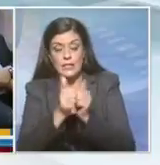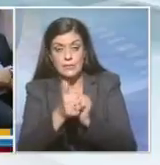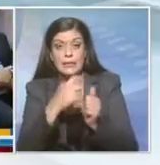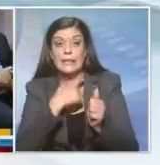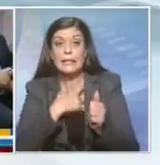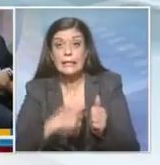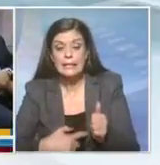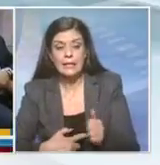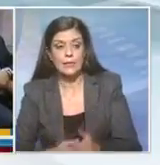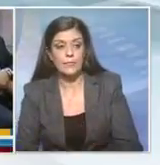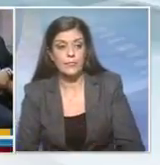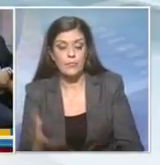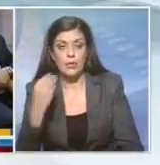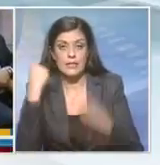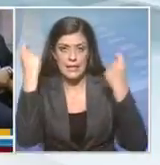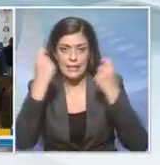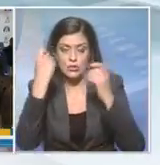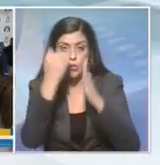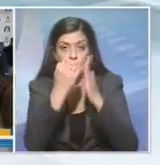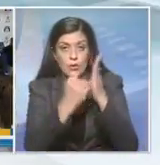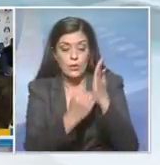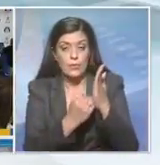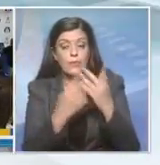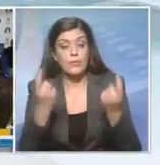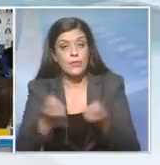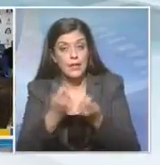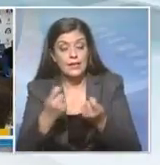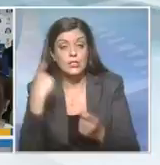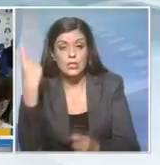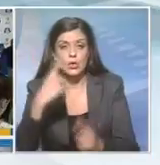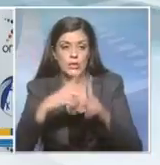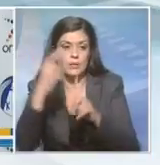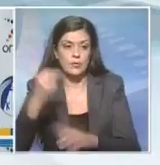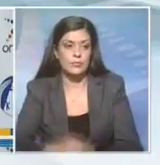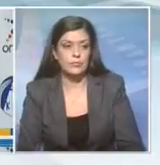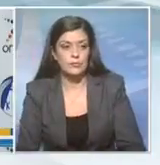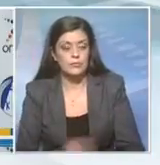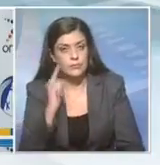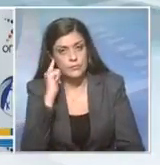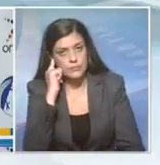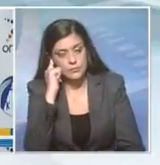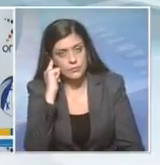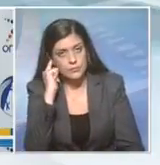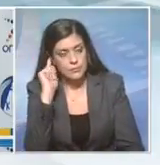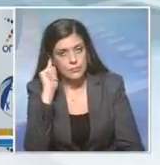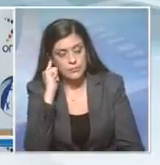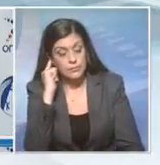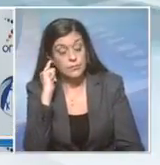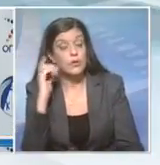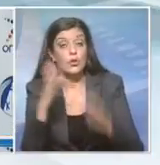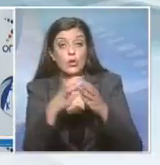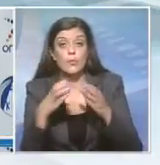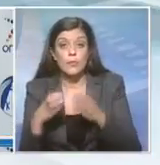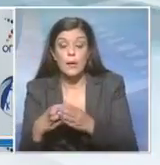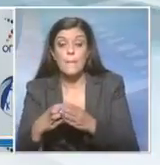μεγάλων. Πάρα πολλές εκδηλώσεις περιλαμβάνει το πρόγραμμα που θα πραγματοποιηθούν σε ολόκληρη την Κύπρο. Οργανώνουμε πανκύπρια τις